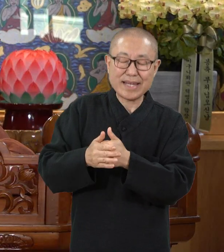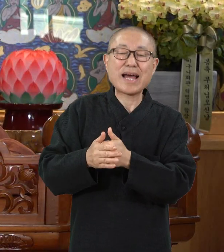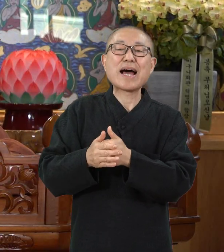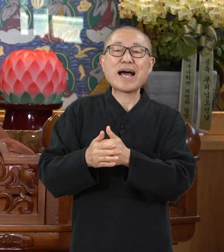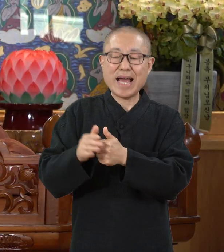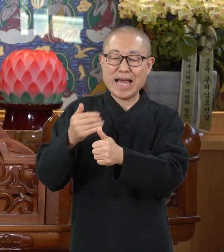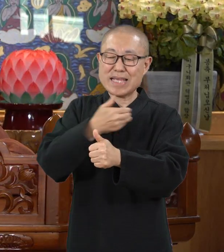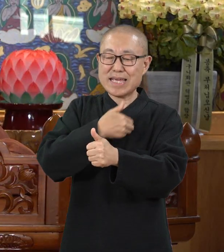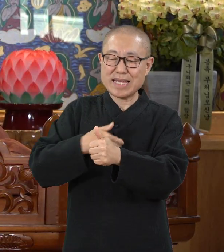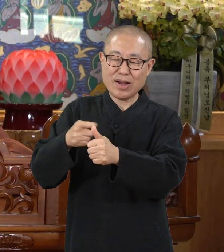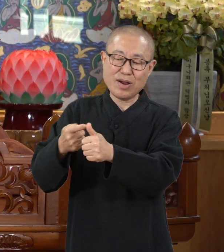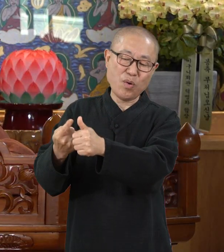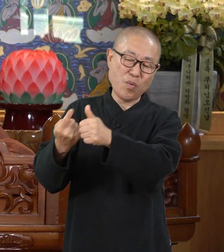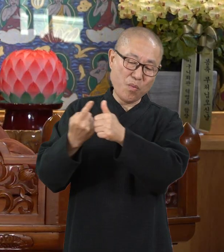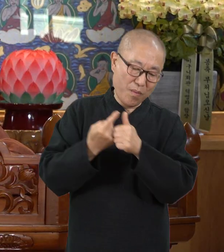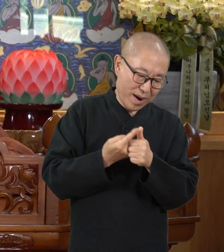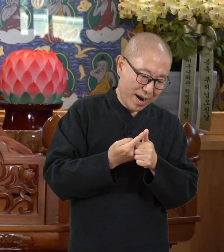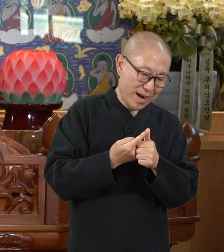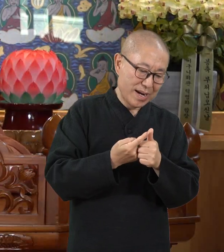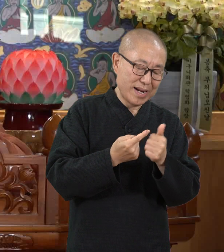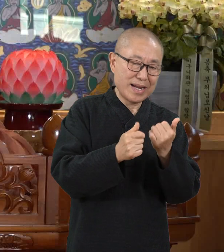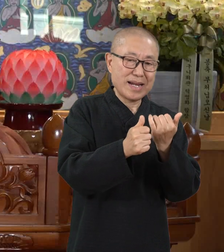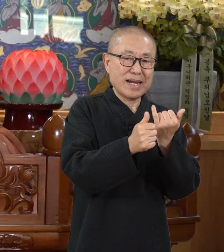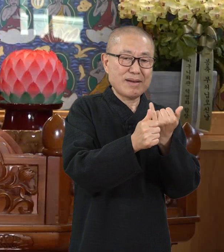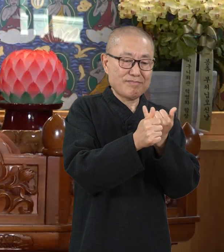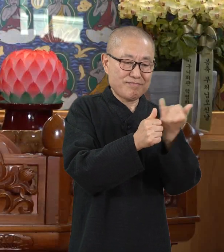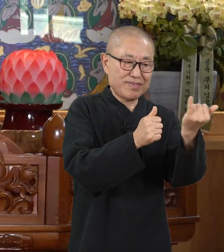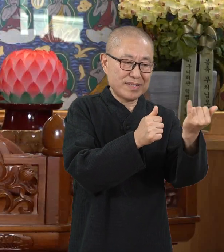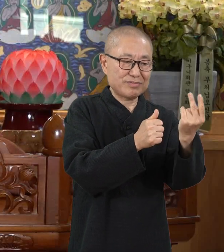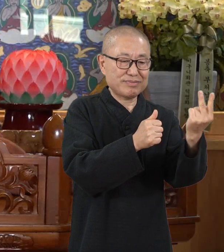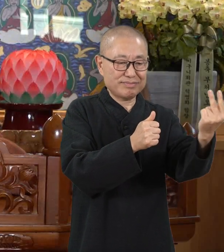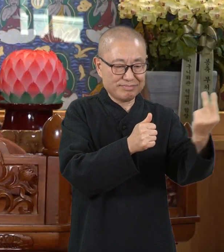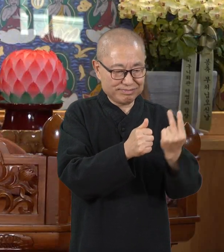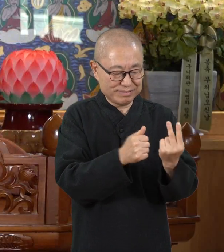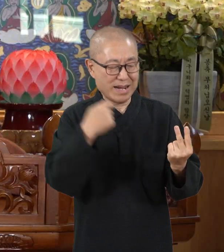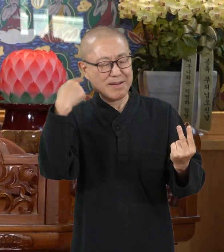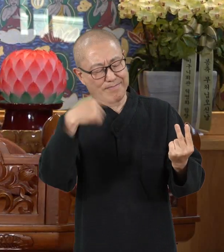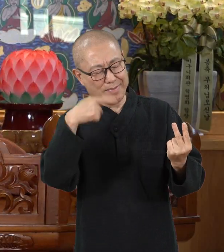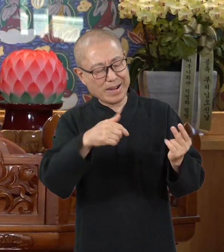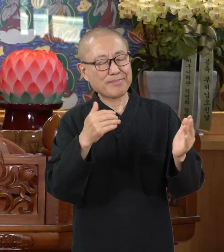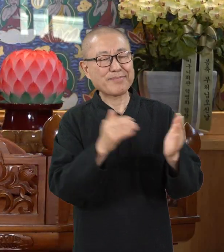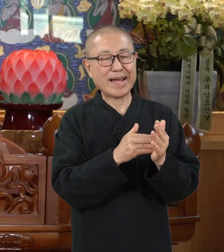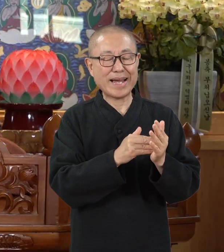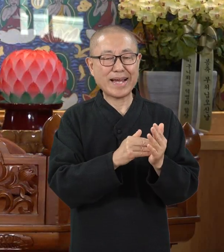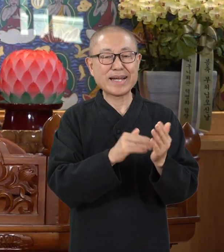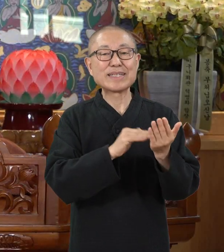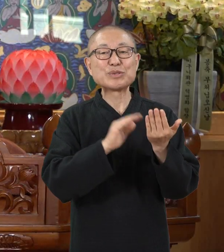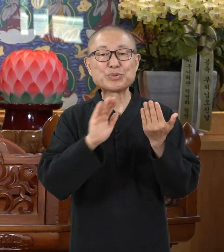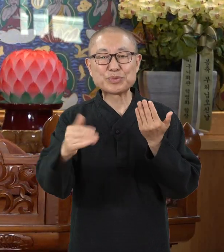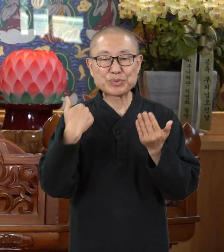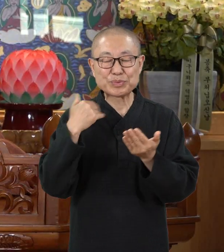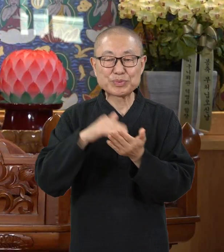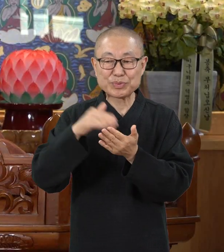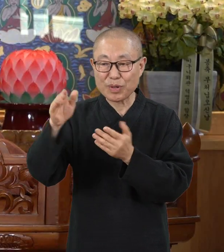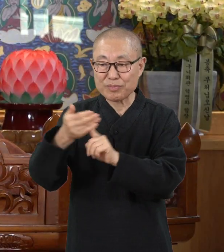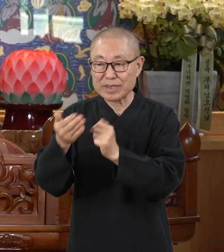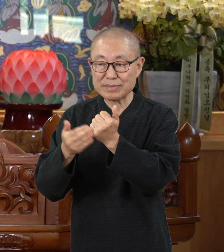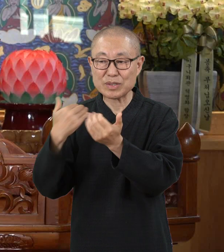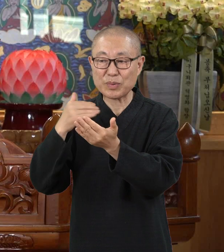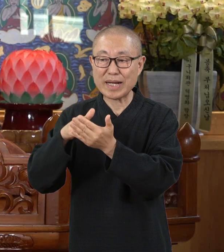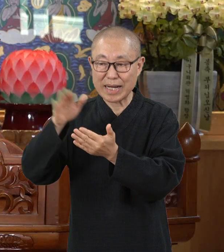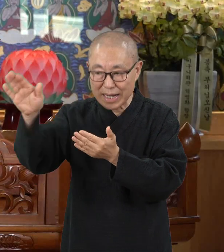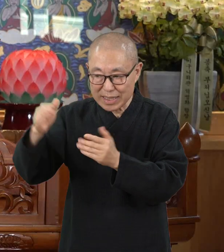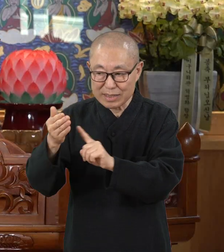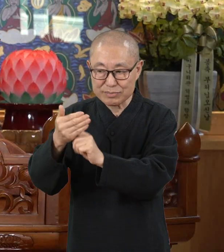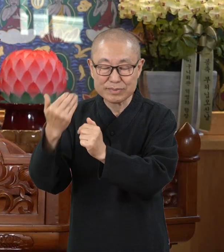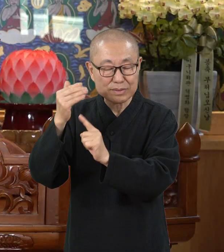굉장히 열심히 법을 설하셨어요. 다녀오시니까 부처님께서 아난존자를 불러서 두 왕비가 어떻더냐 잘